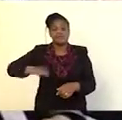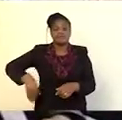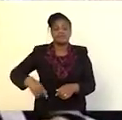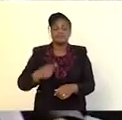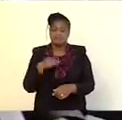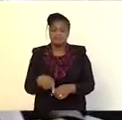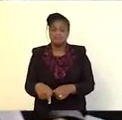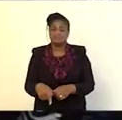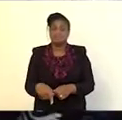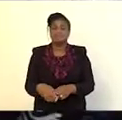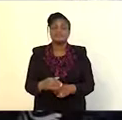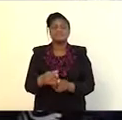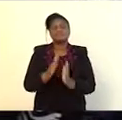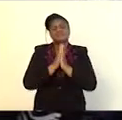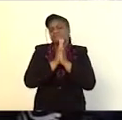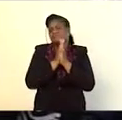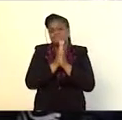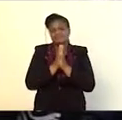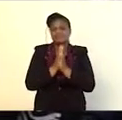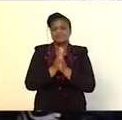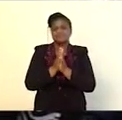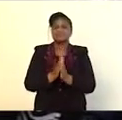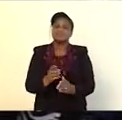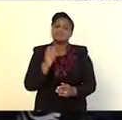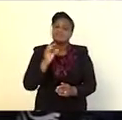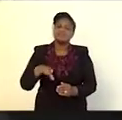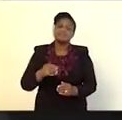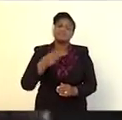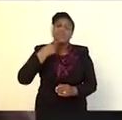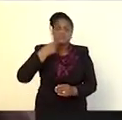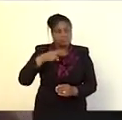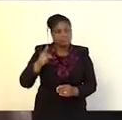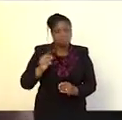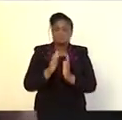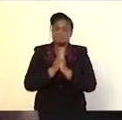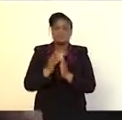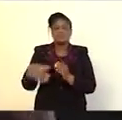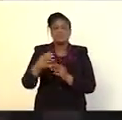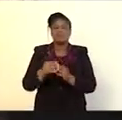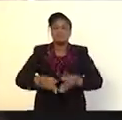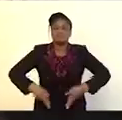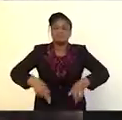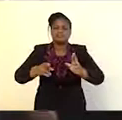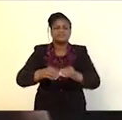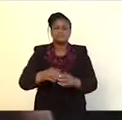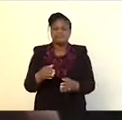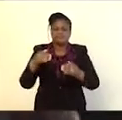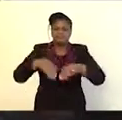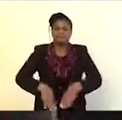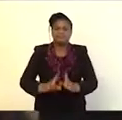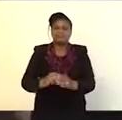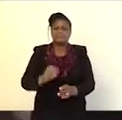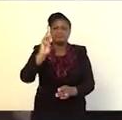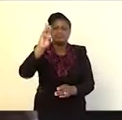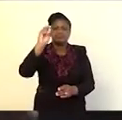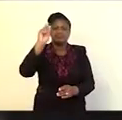chokupedzisira ndechichi taikumbirisavo zvikuru dai zvaigona nokuti migwagwa yedu yaparara. Makomba na makomba,